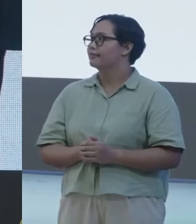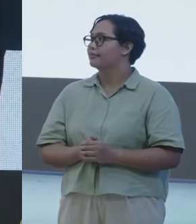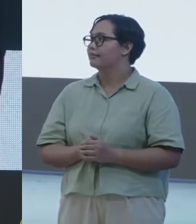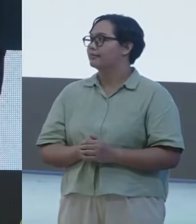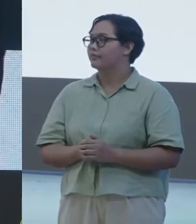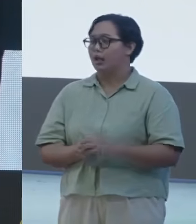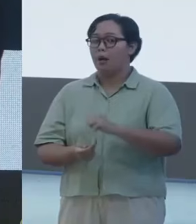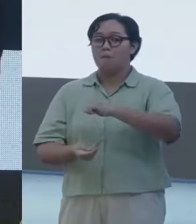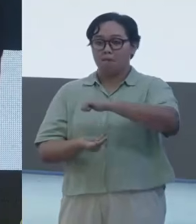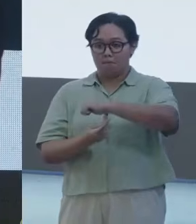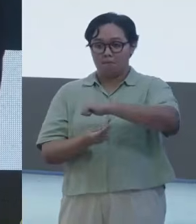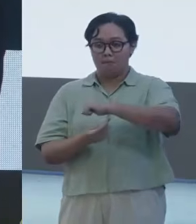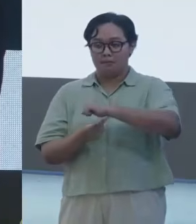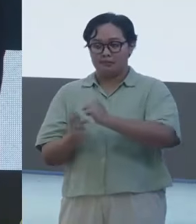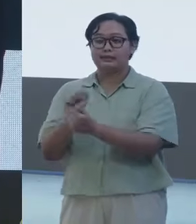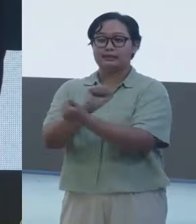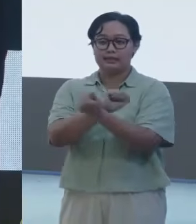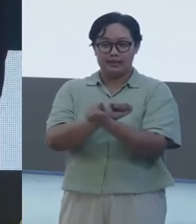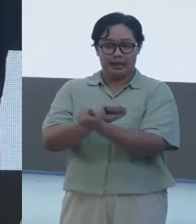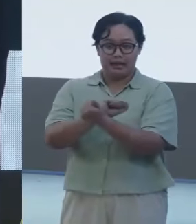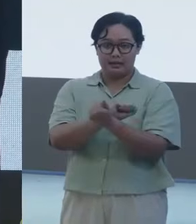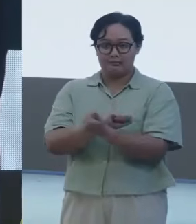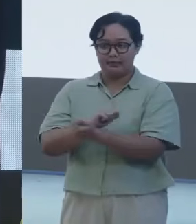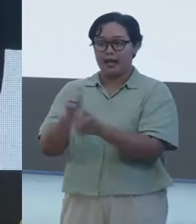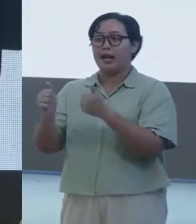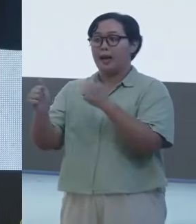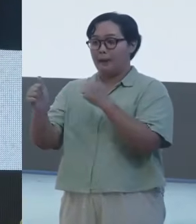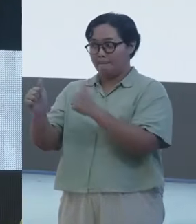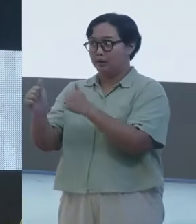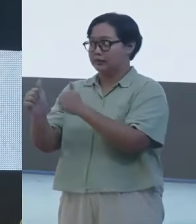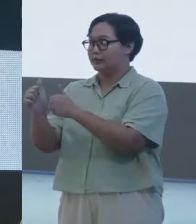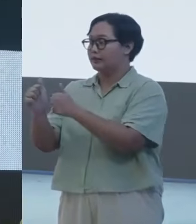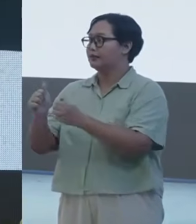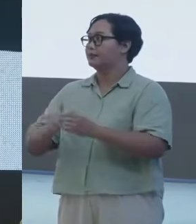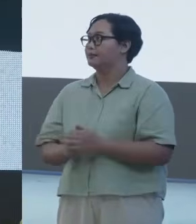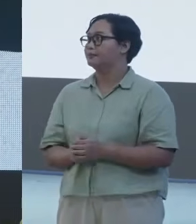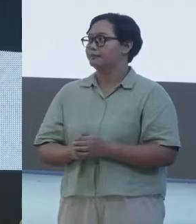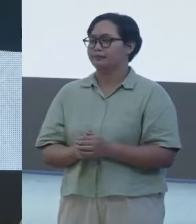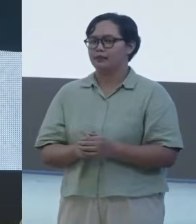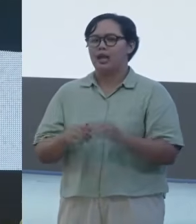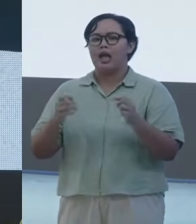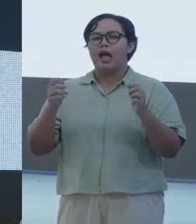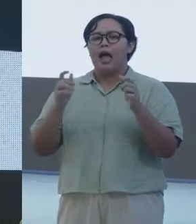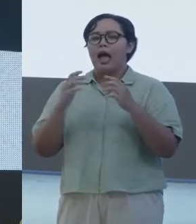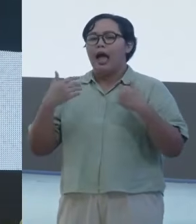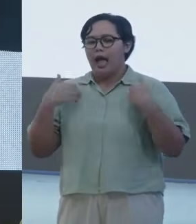isang alipin at apostol. Meron siyang isang dakilang layunin.